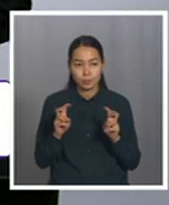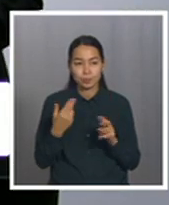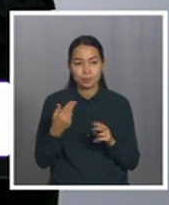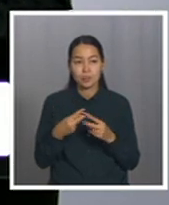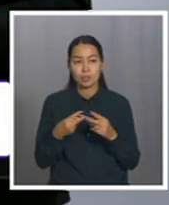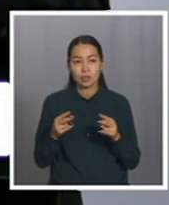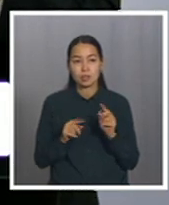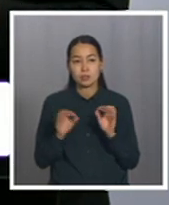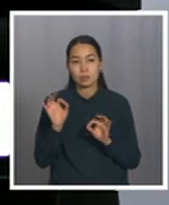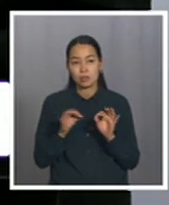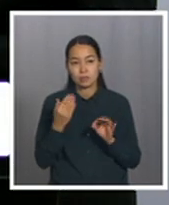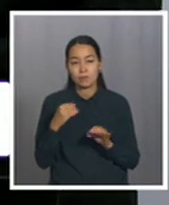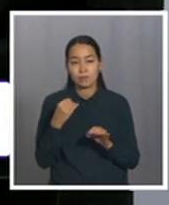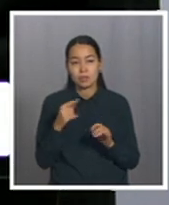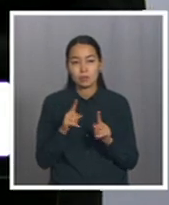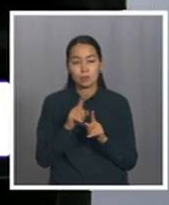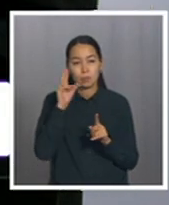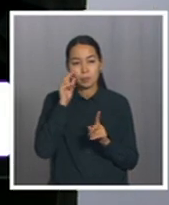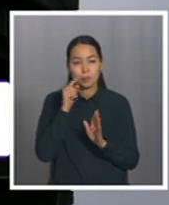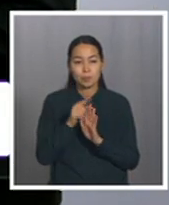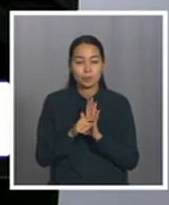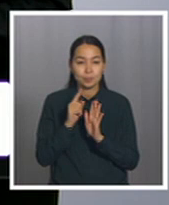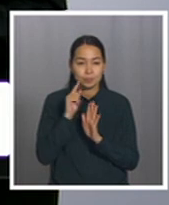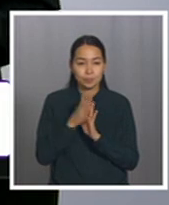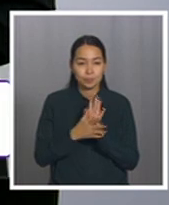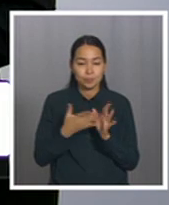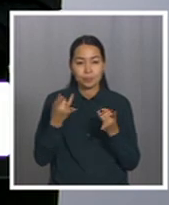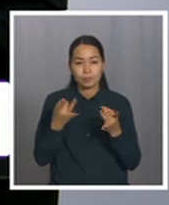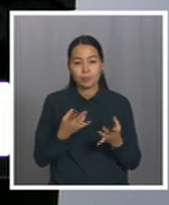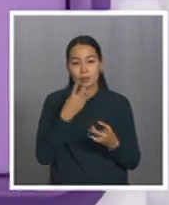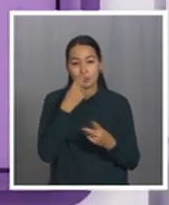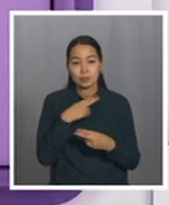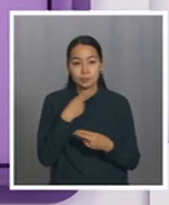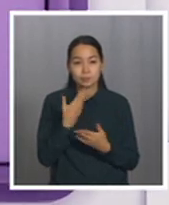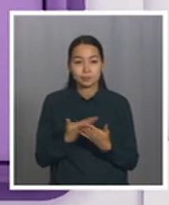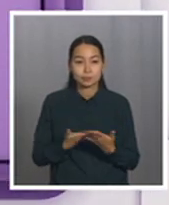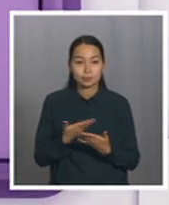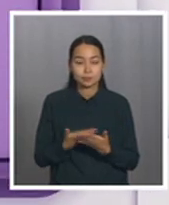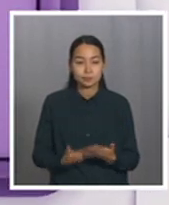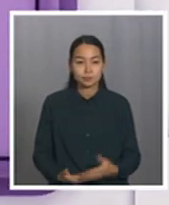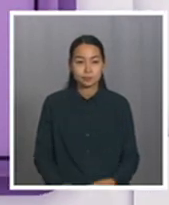қозғалыс динамикасының физикалық мағынасын түсіну үшін осы бір қарапайым мысалға назар